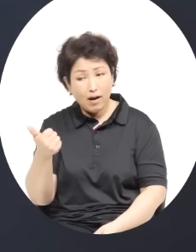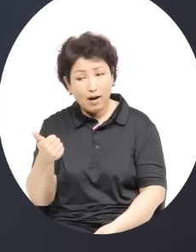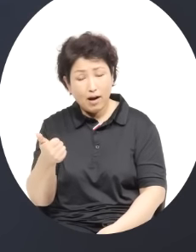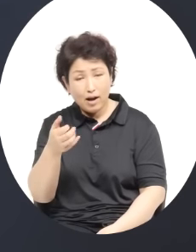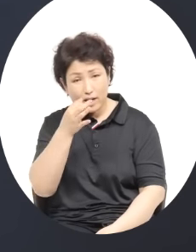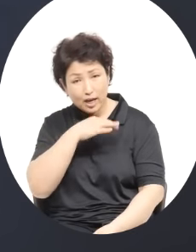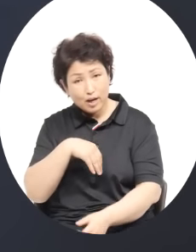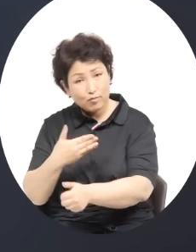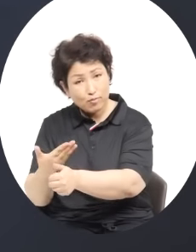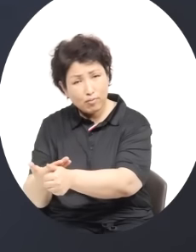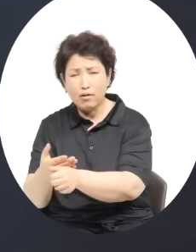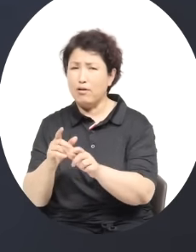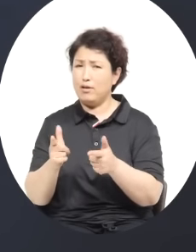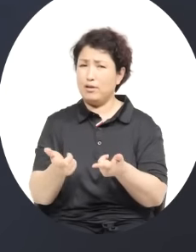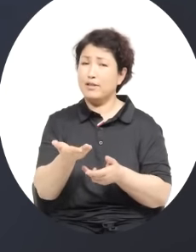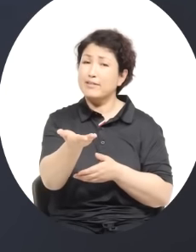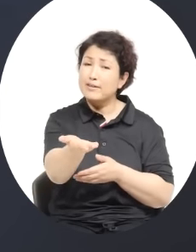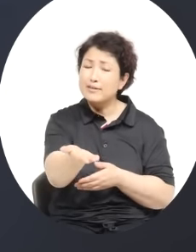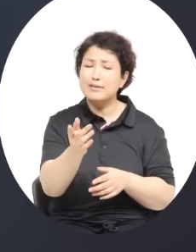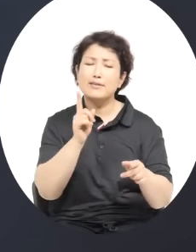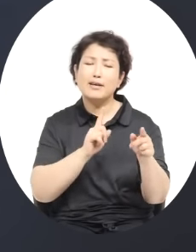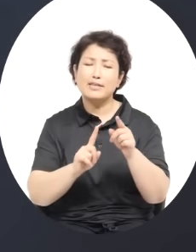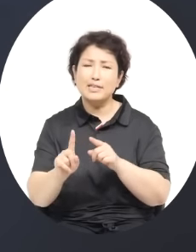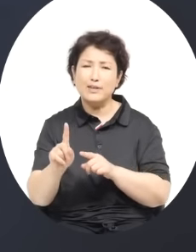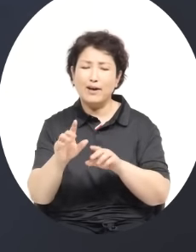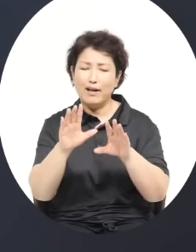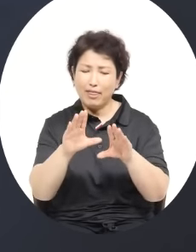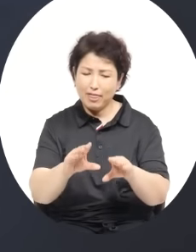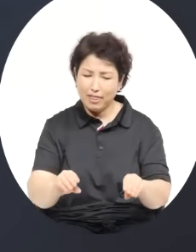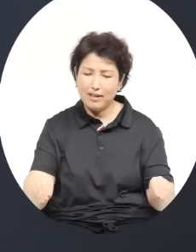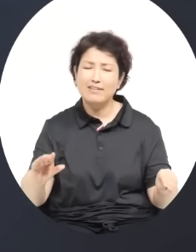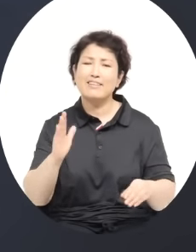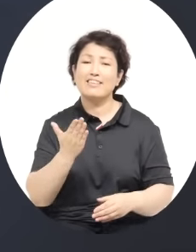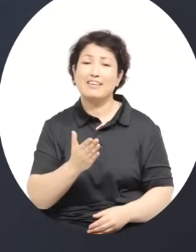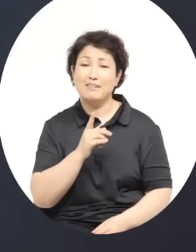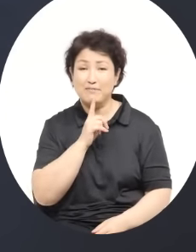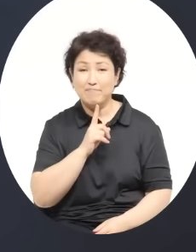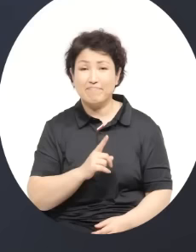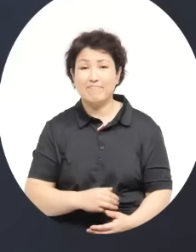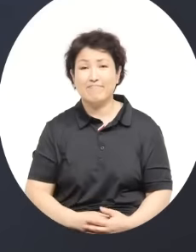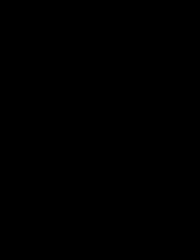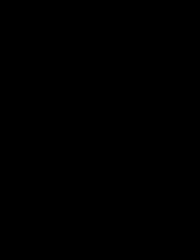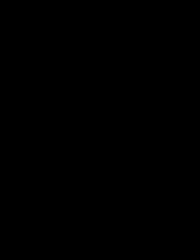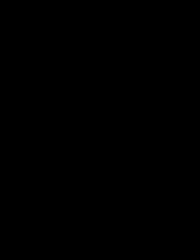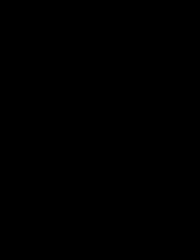좋아지는 게 아니고 내 상처가 치유가 된다. 이런 원리입니다.